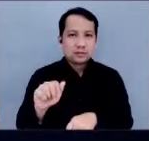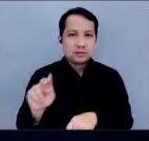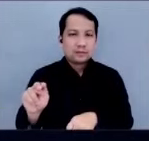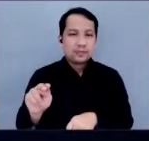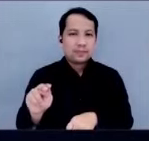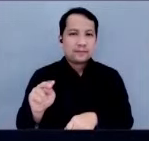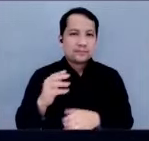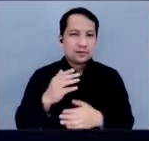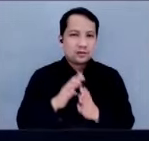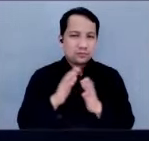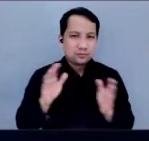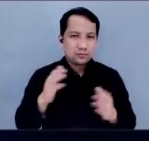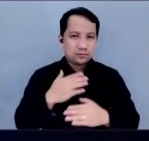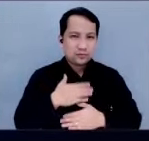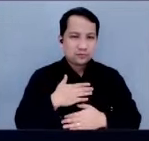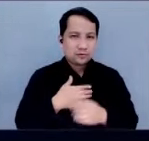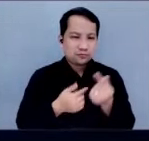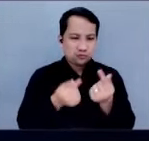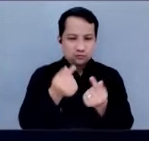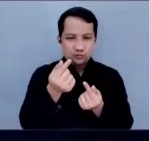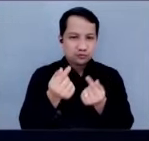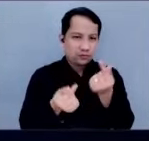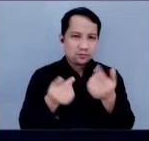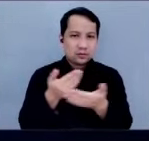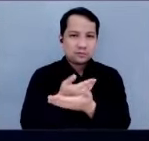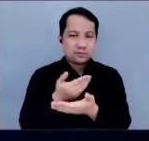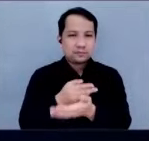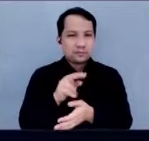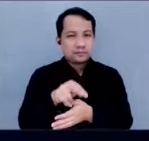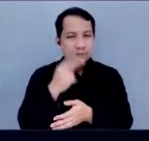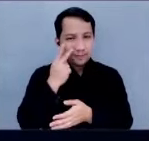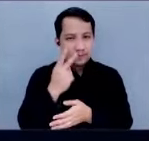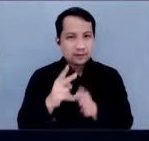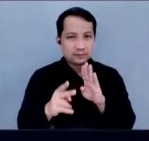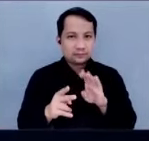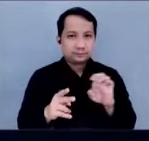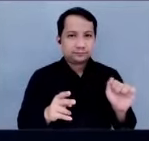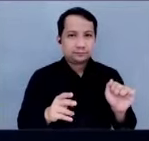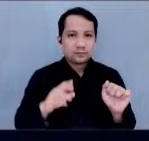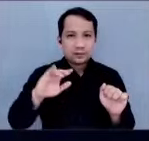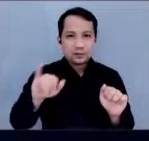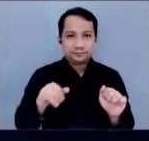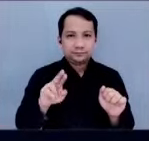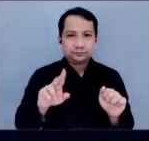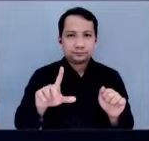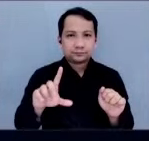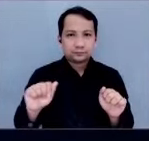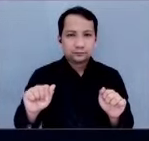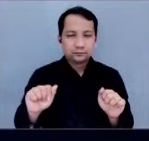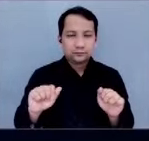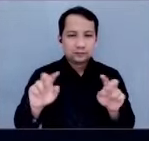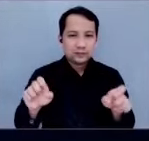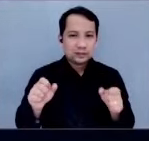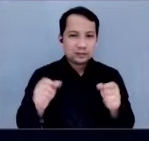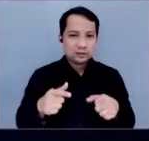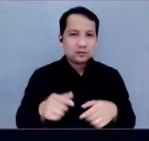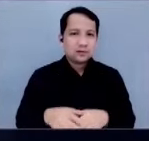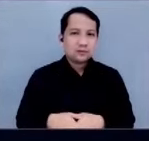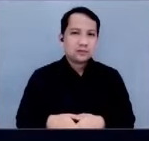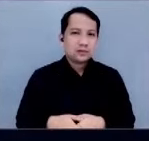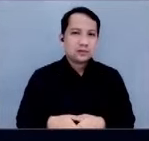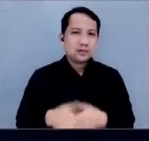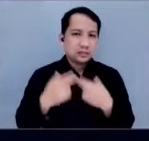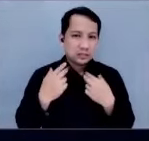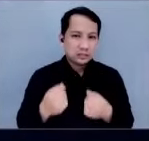happy at pinusuan ng fans ang latest interaction ni Bea at Julia. Comment ng ilan, time to heal